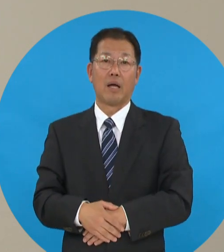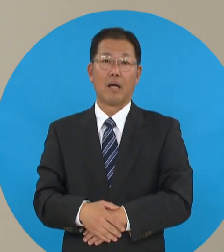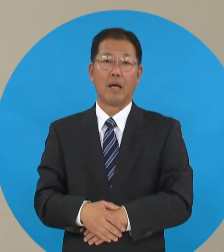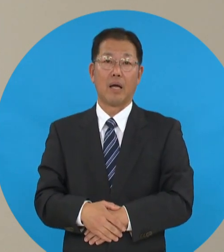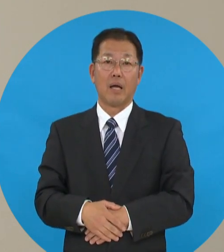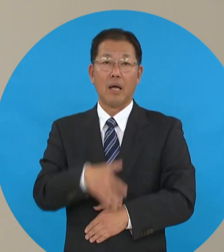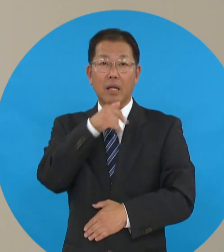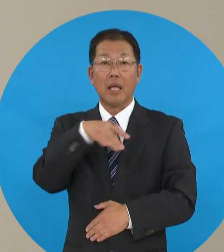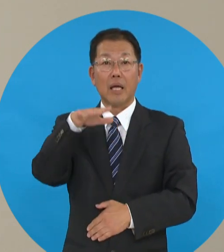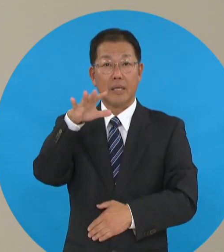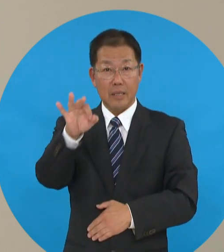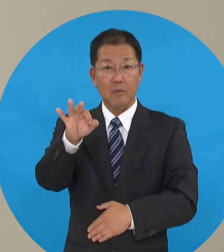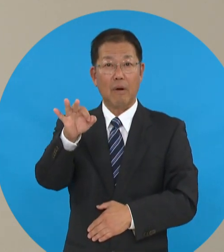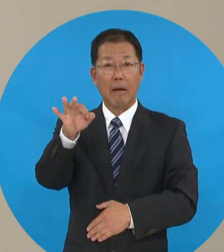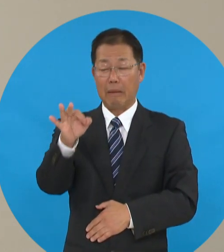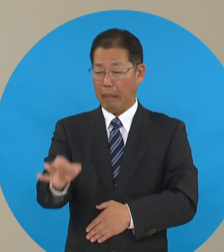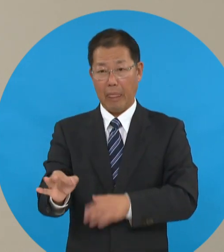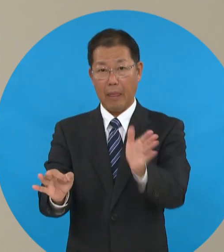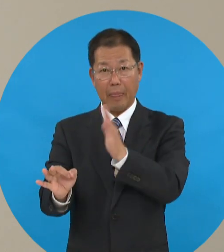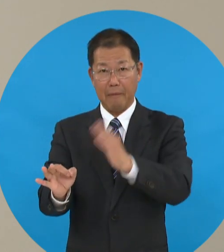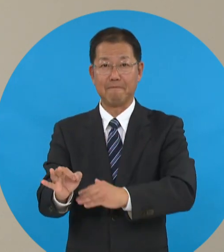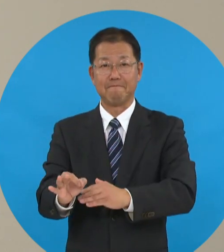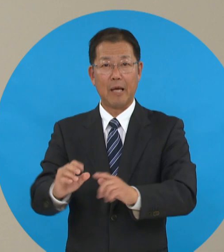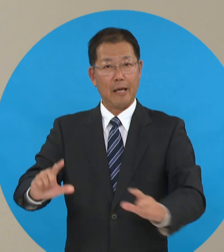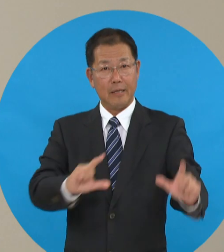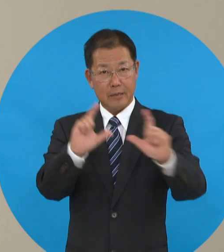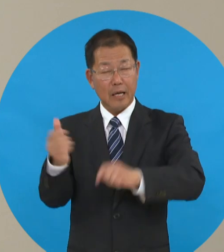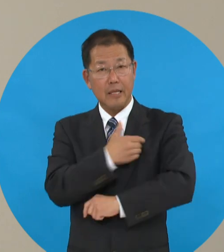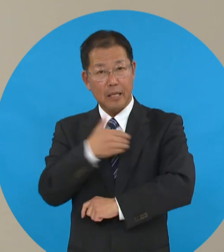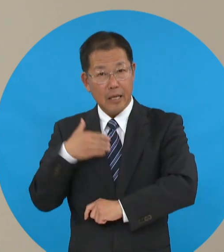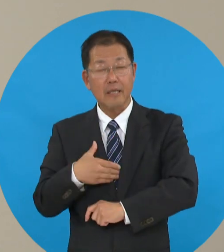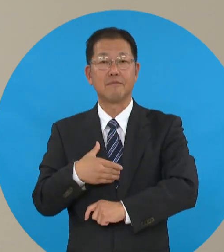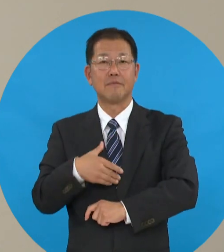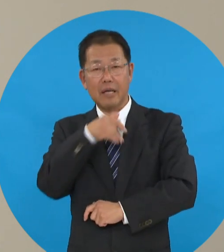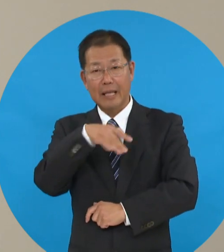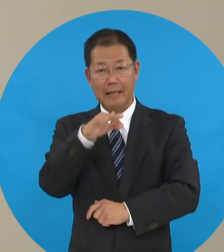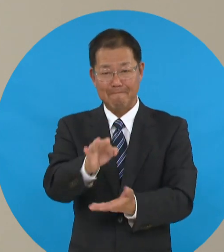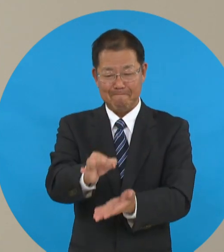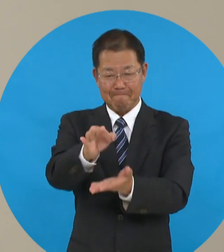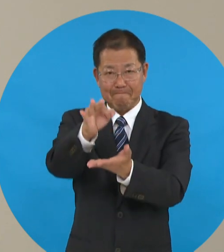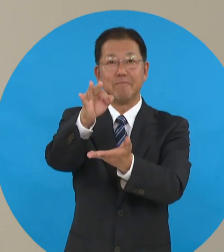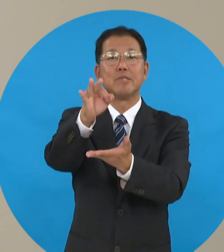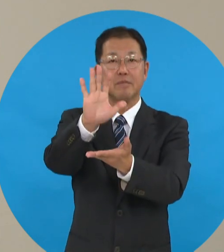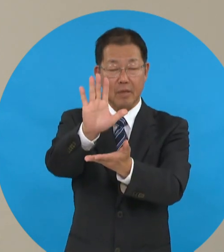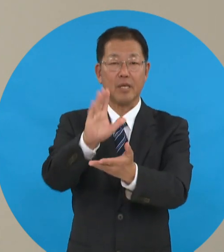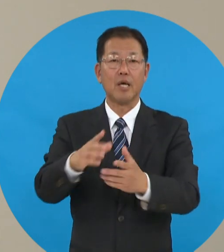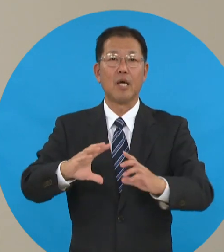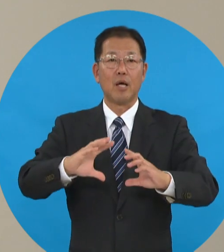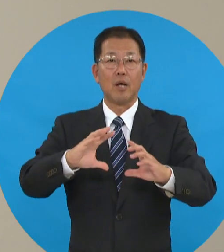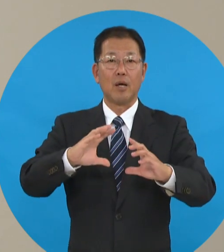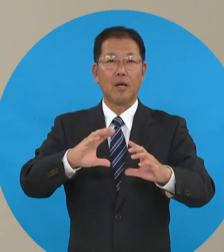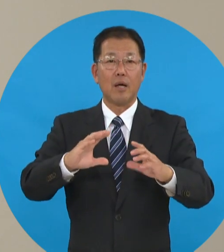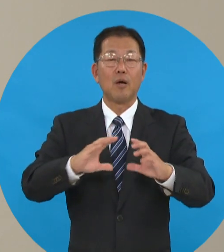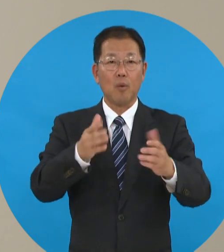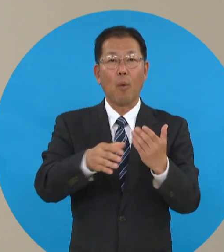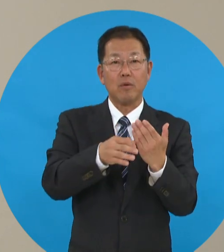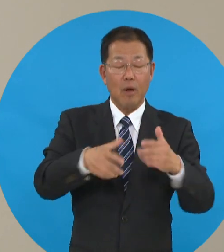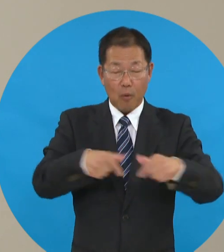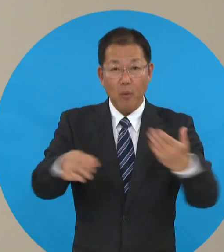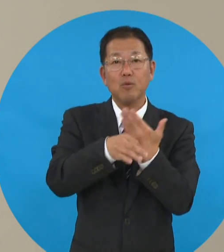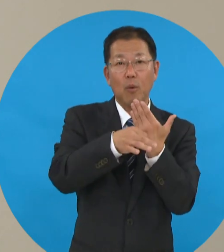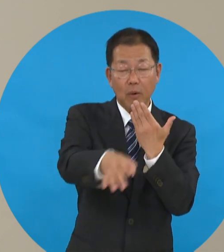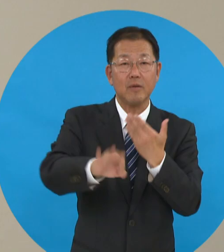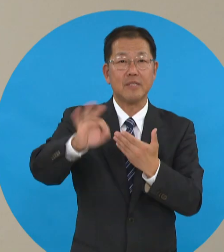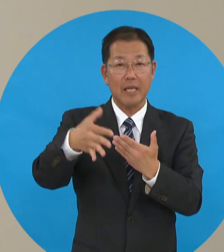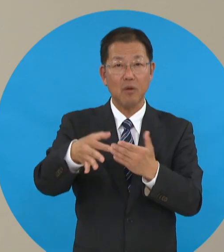金は減らさず、生活ができる年金の底上げを図り、国保税の引き下げなど社会保